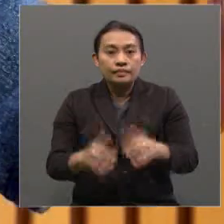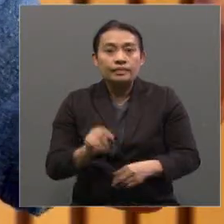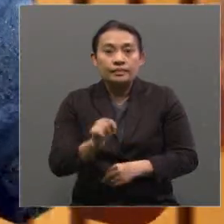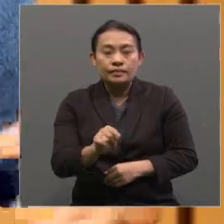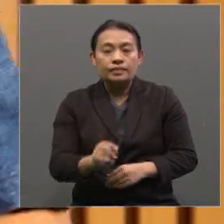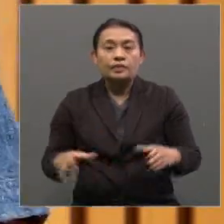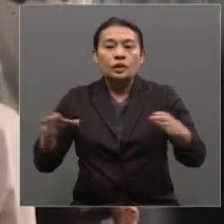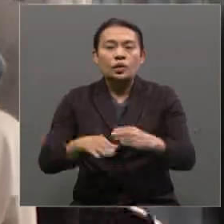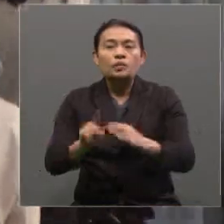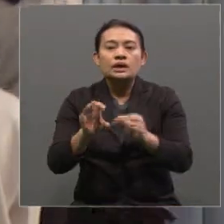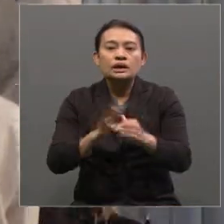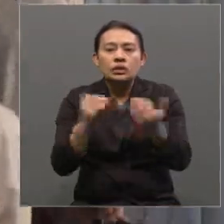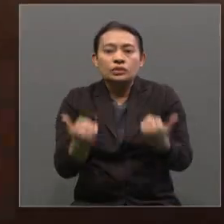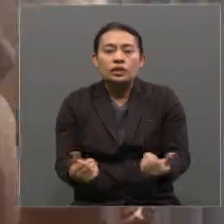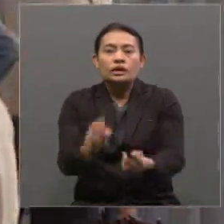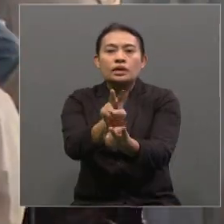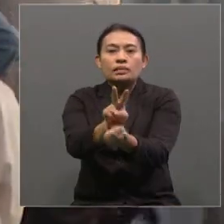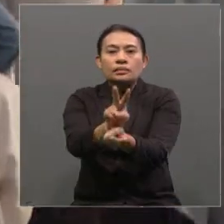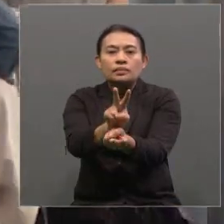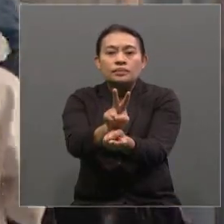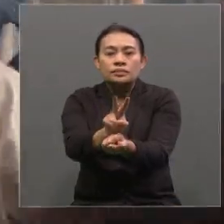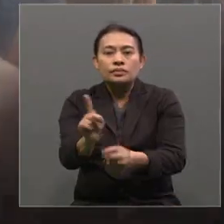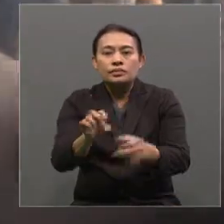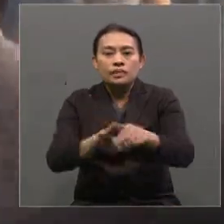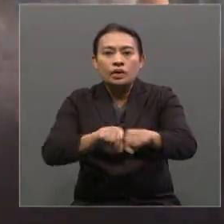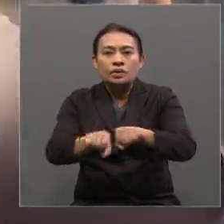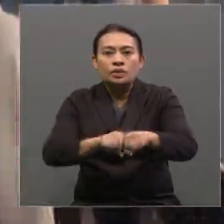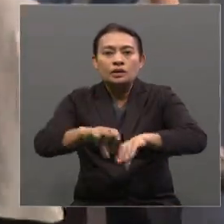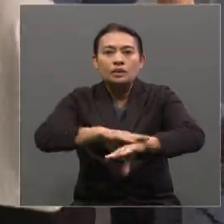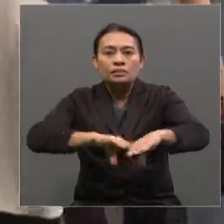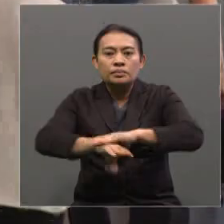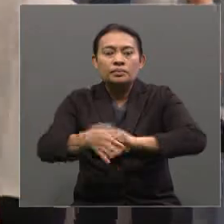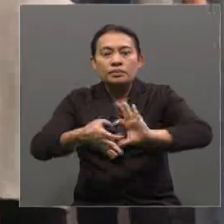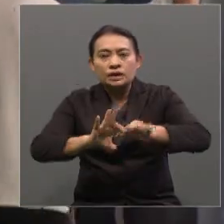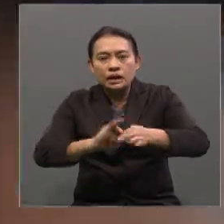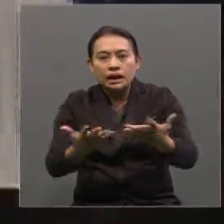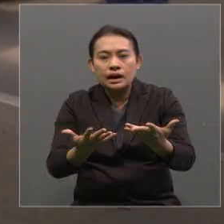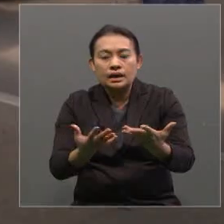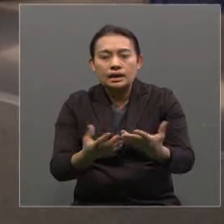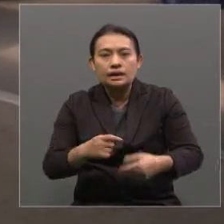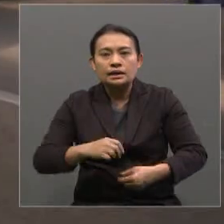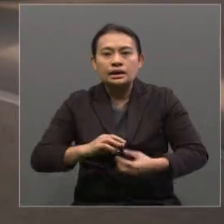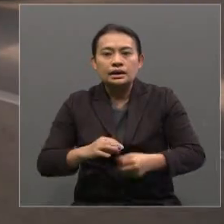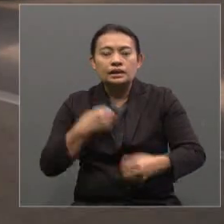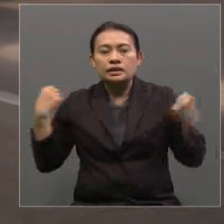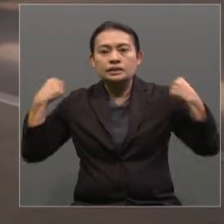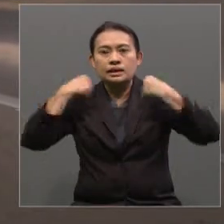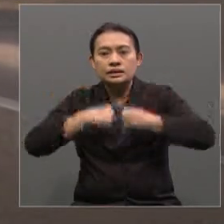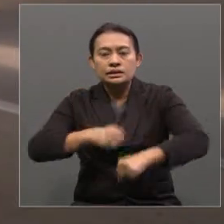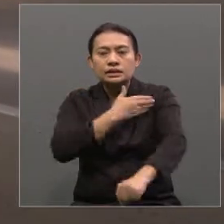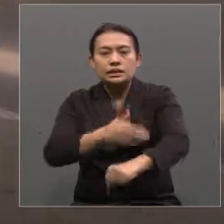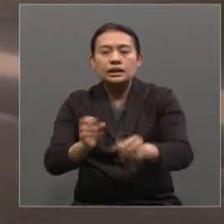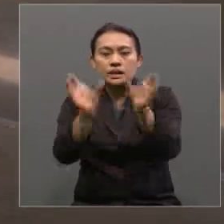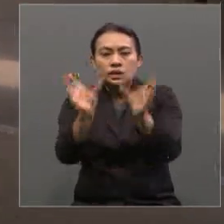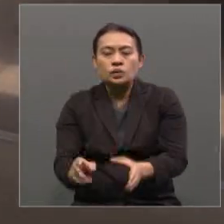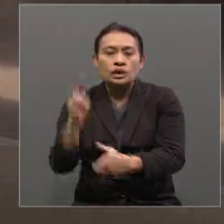แค่ยุค Y2K เนี่ยเราก็เริ่มเห็นคนใส่รองเท้าผ้าใบ ครับ ใส่กางเกงยีนใส่เสื้อแจ็คเก็ตไป ครับ ใช่มั้ยครับมาถึงยุค